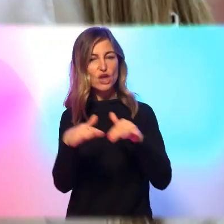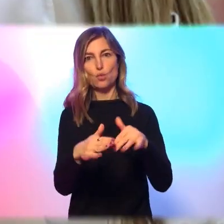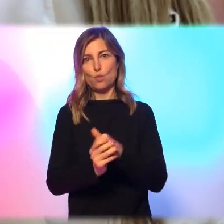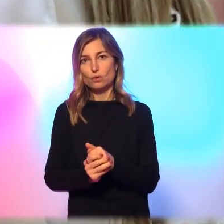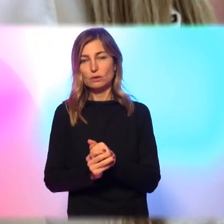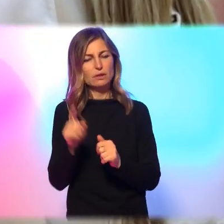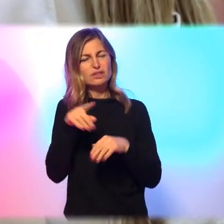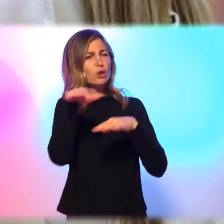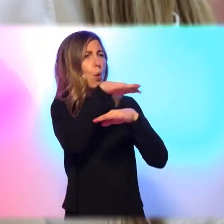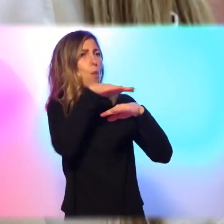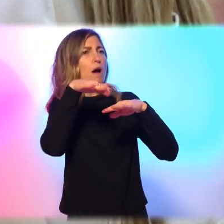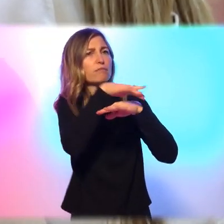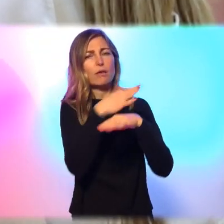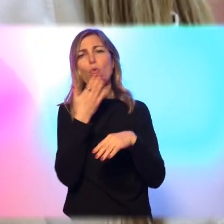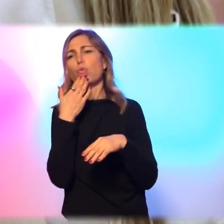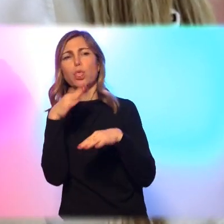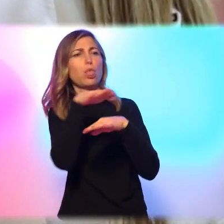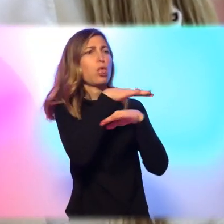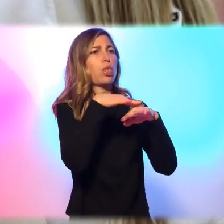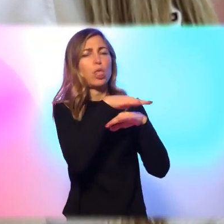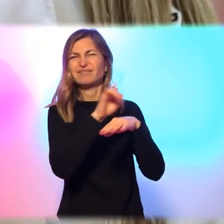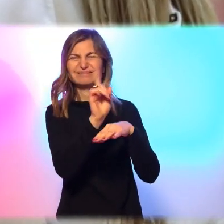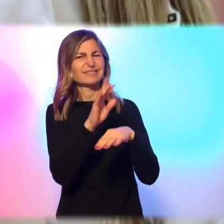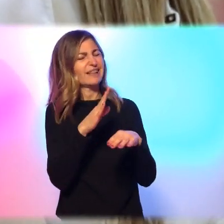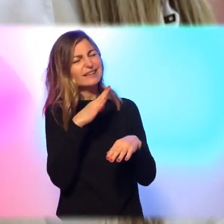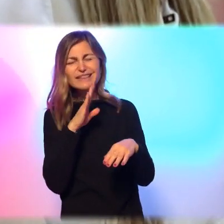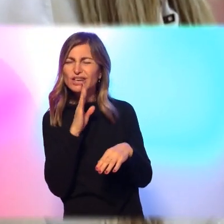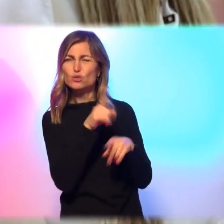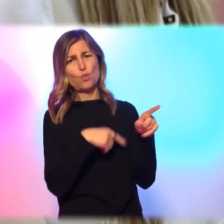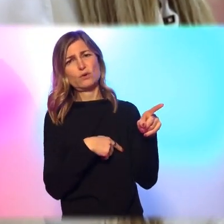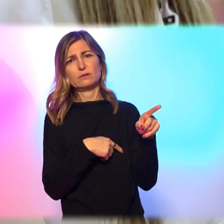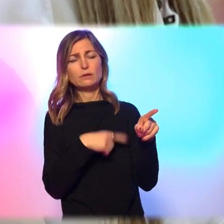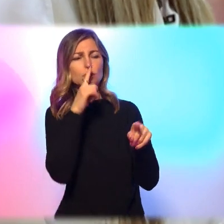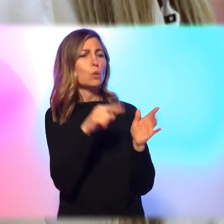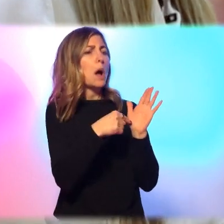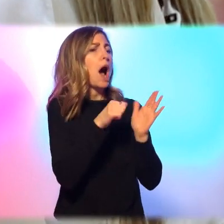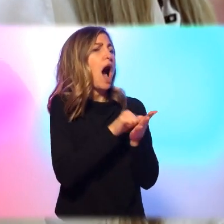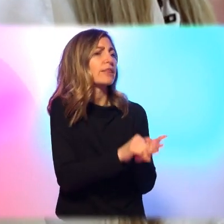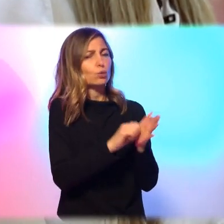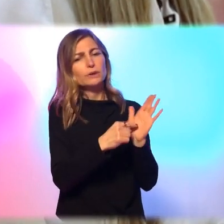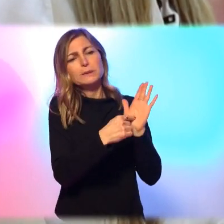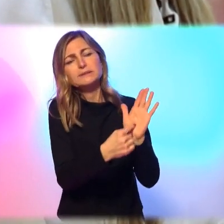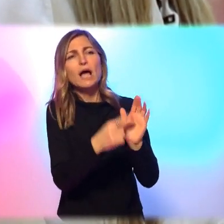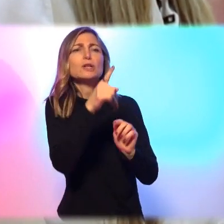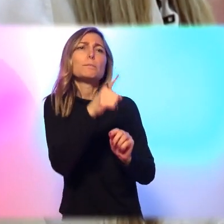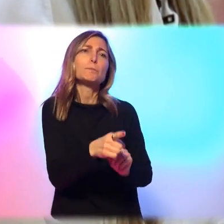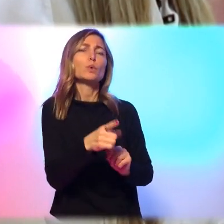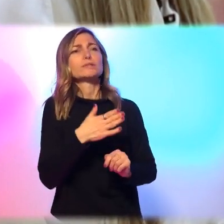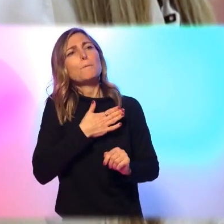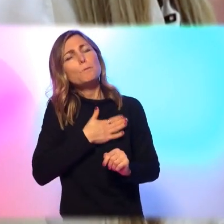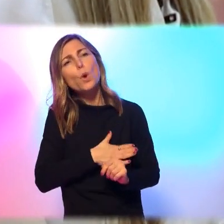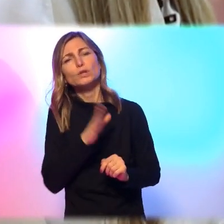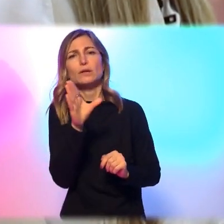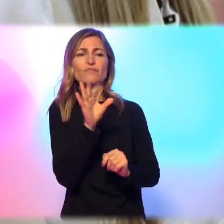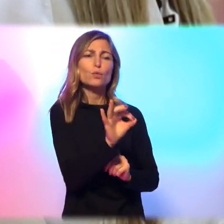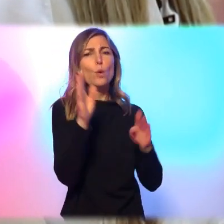wirklich ein Konzept entwickeln, das dann auch eine Wirkung hat und nicht eben nur so an der Oberfläche kratzt und